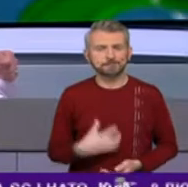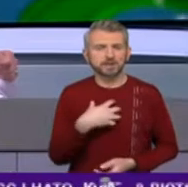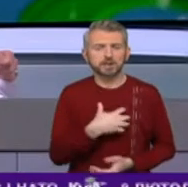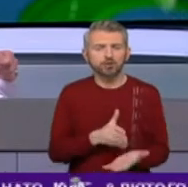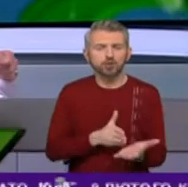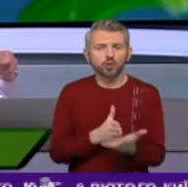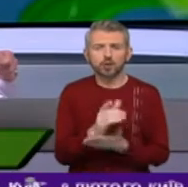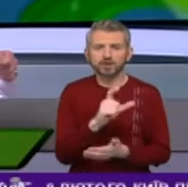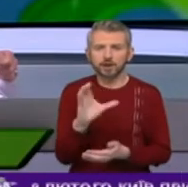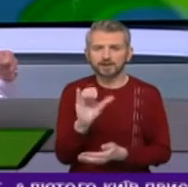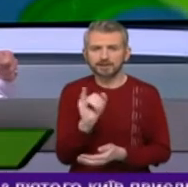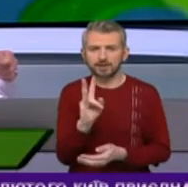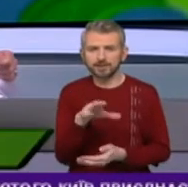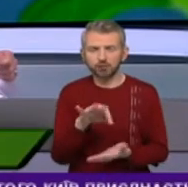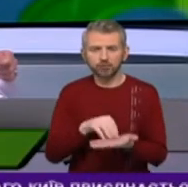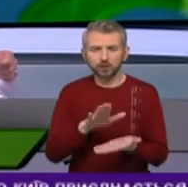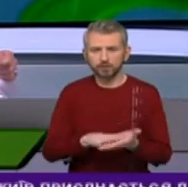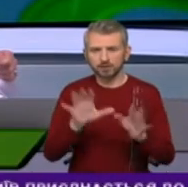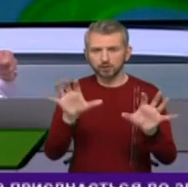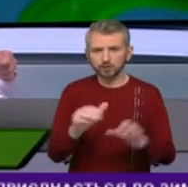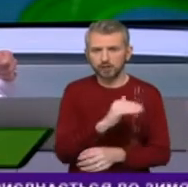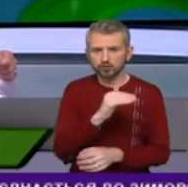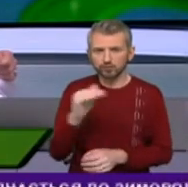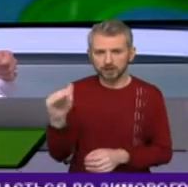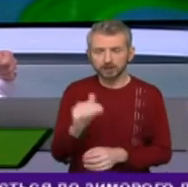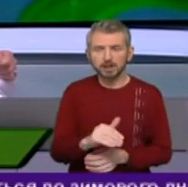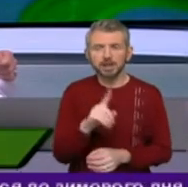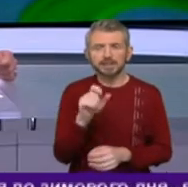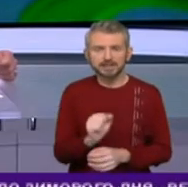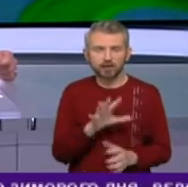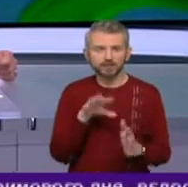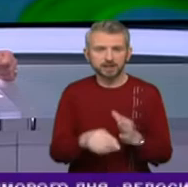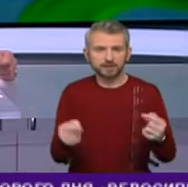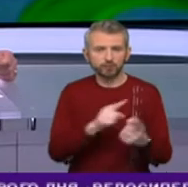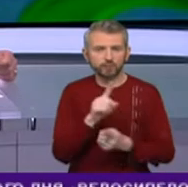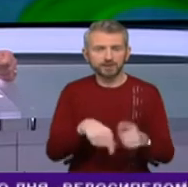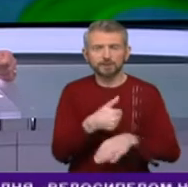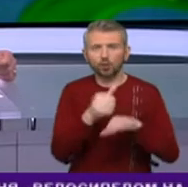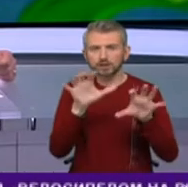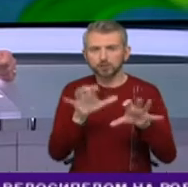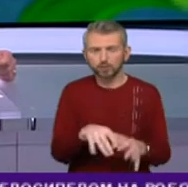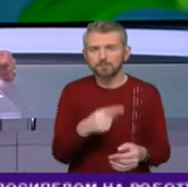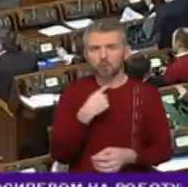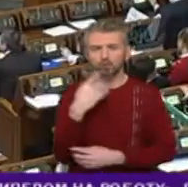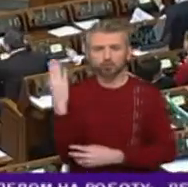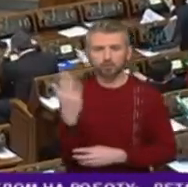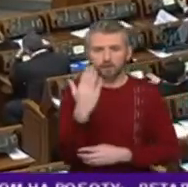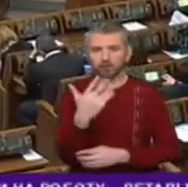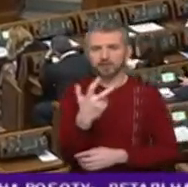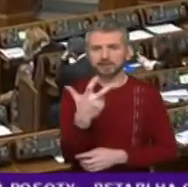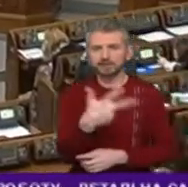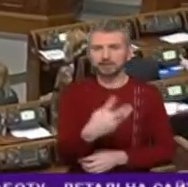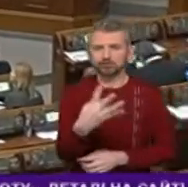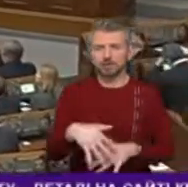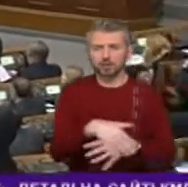Стратегічний курс до ЄС та НАТО закріпили на законодавчому рівні. За внесення відповідних змін до Конституції проголосували